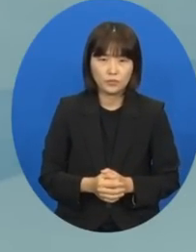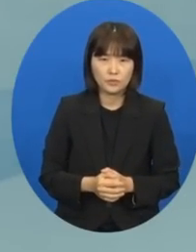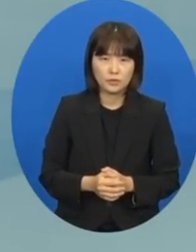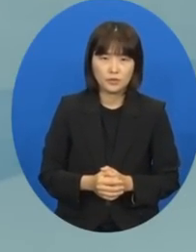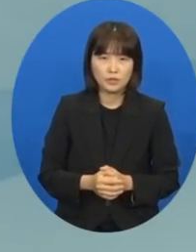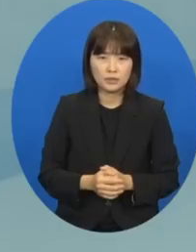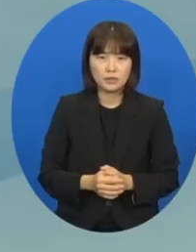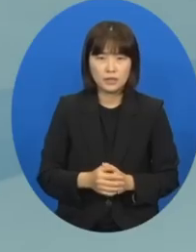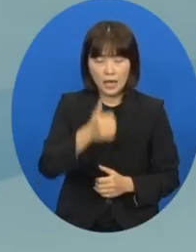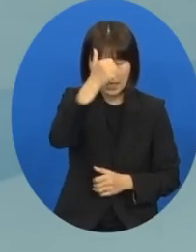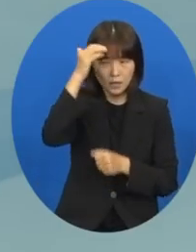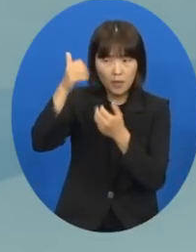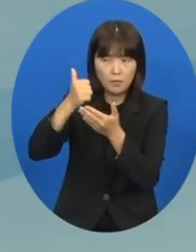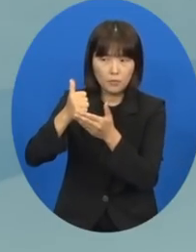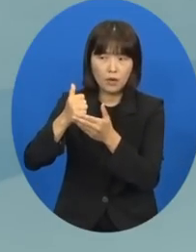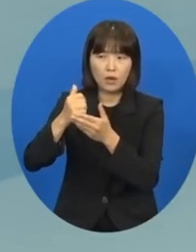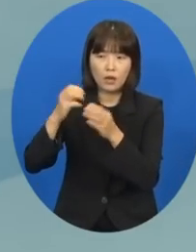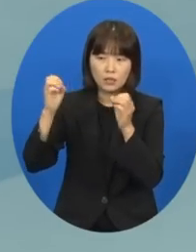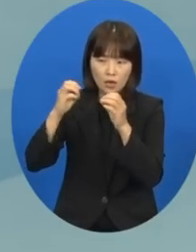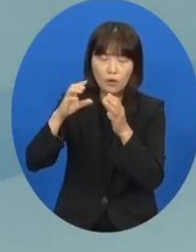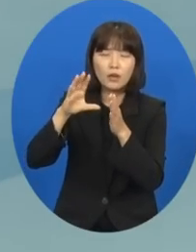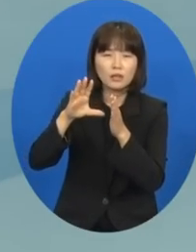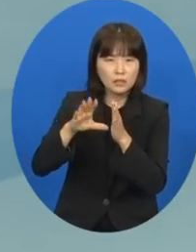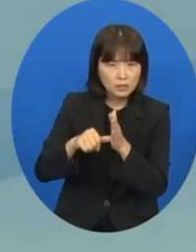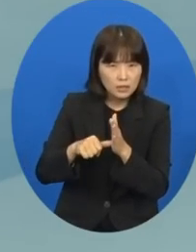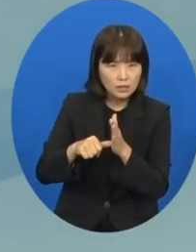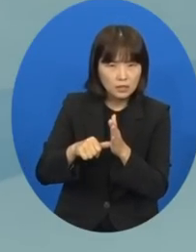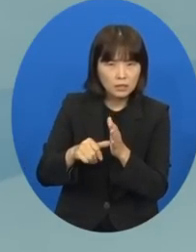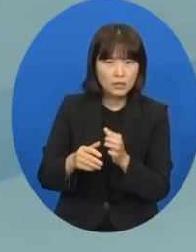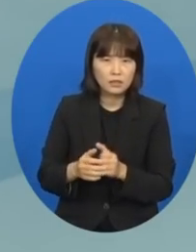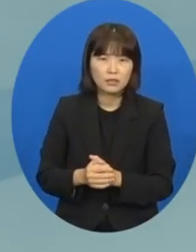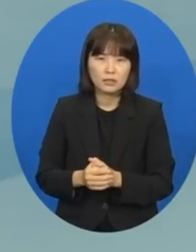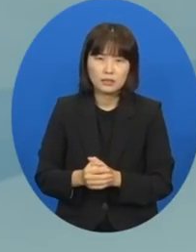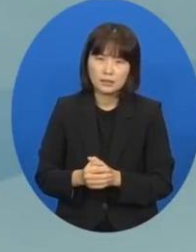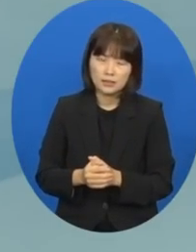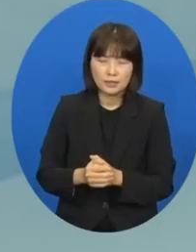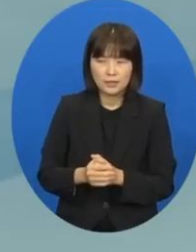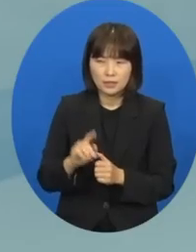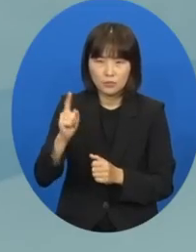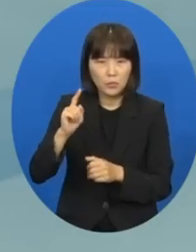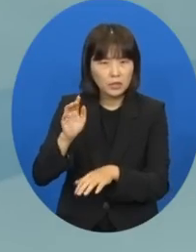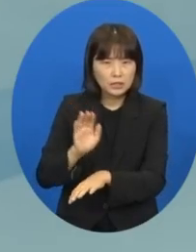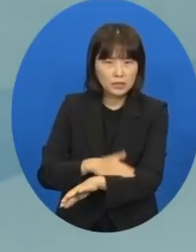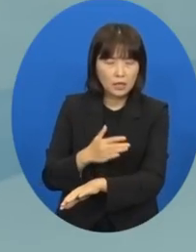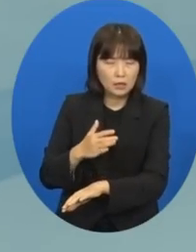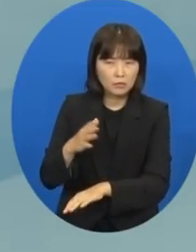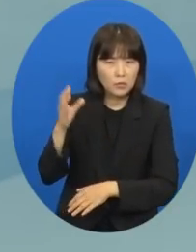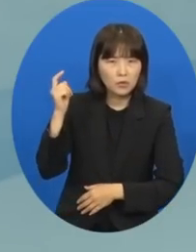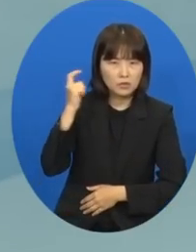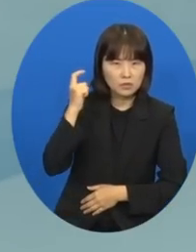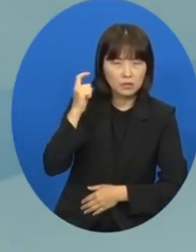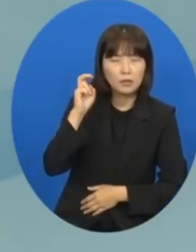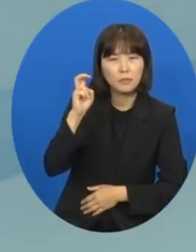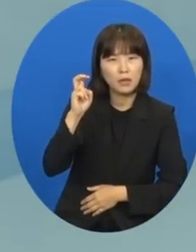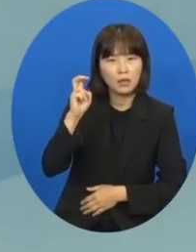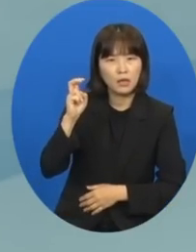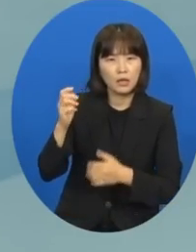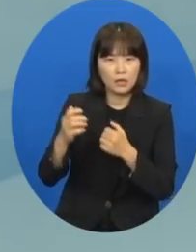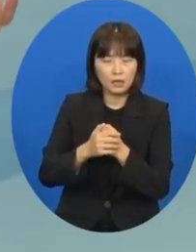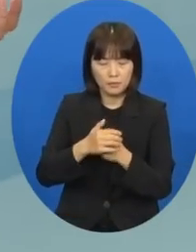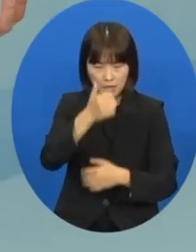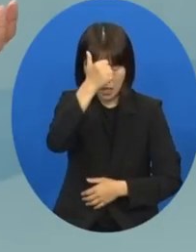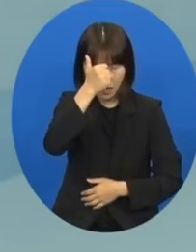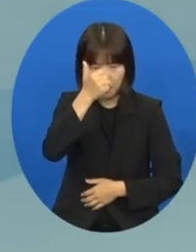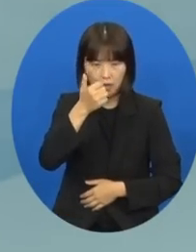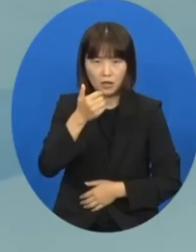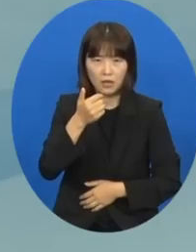아담이 하나님과 소통할 때에 뭔가 그때 어떤 그 전화기 수신 상태가 좋지 않아가지고 하나 단어가 빠졌을 거야. 막 이런 식으로 하면서 아담에게 딱 줬을